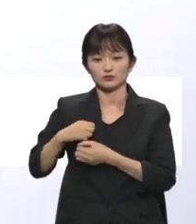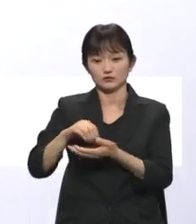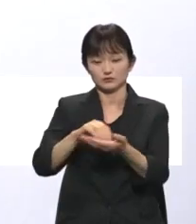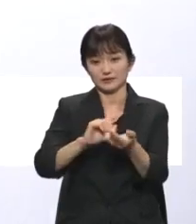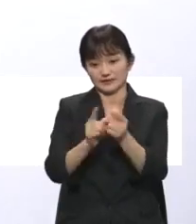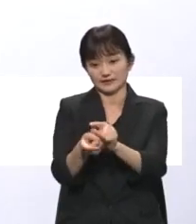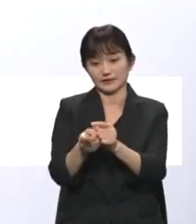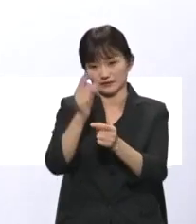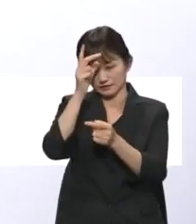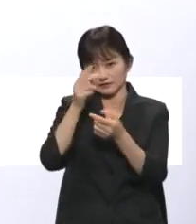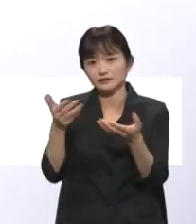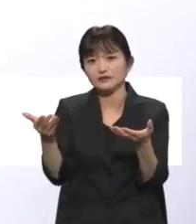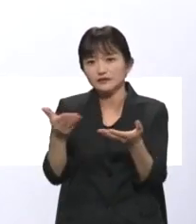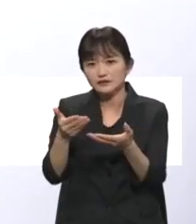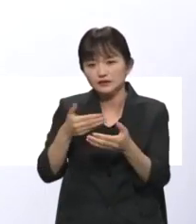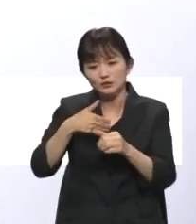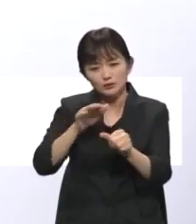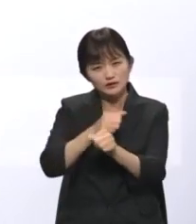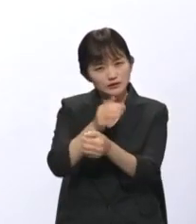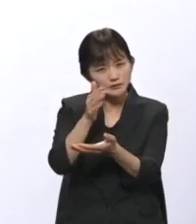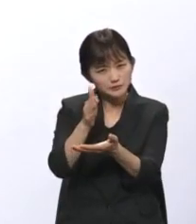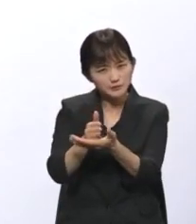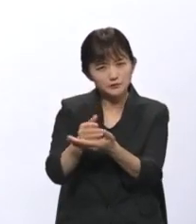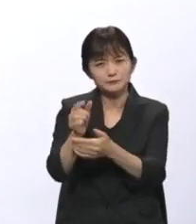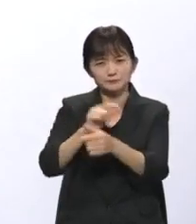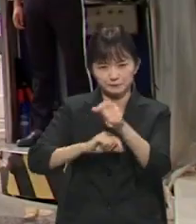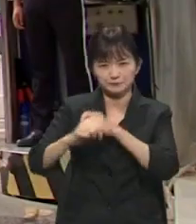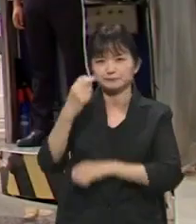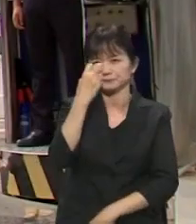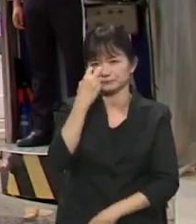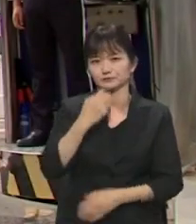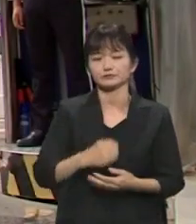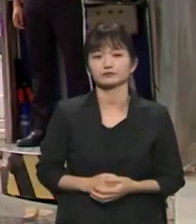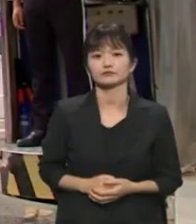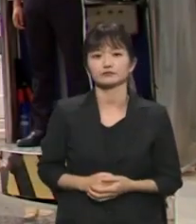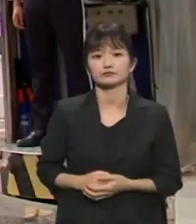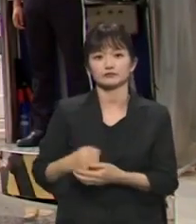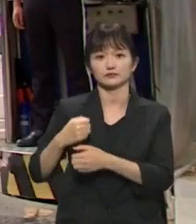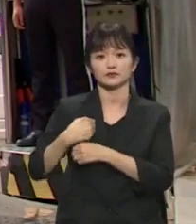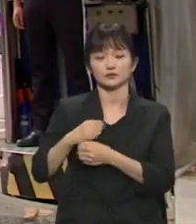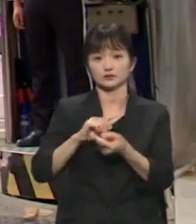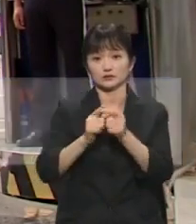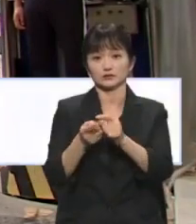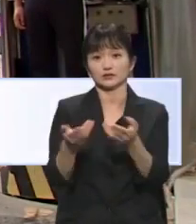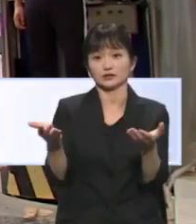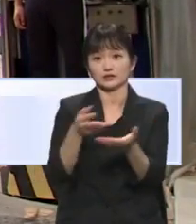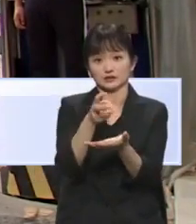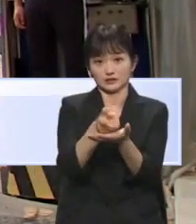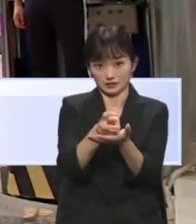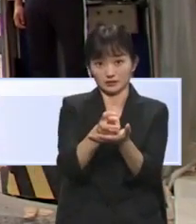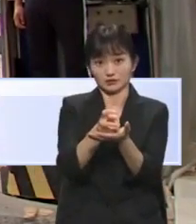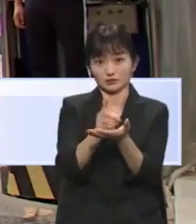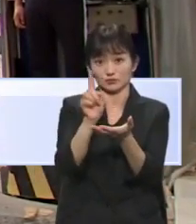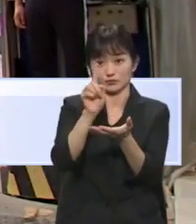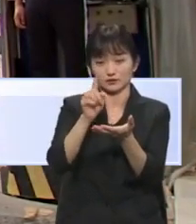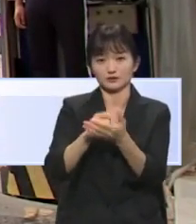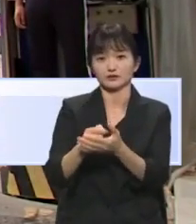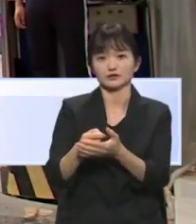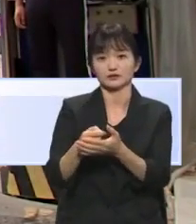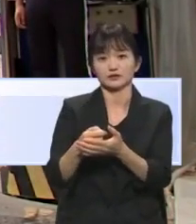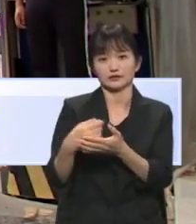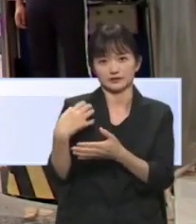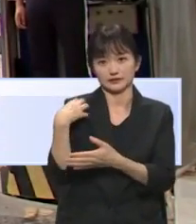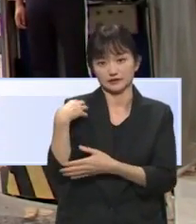입도 적극 검토하겠습니다. 이 군 전환복무 제도 중에 하나였던 의무경찰